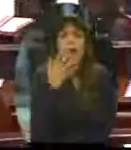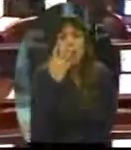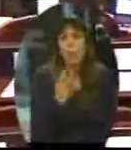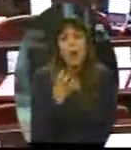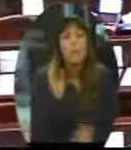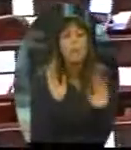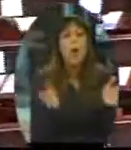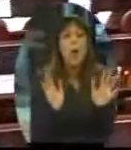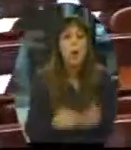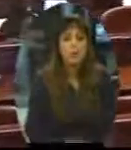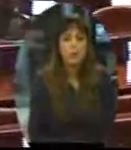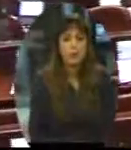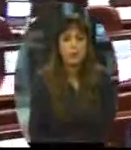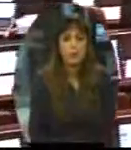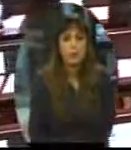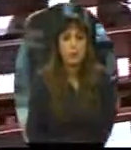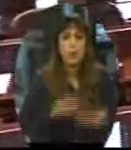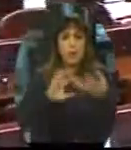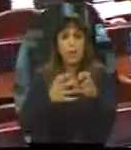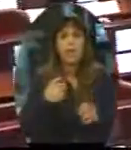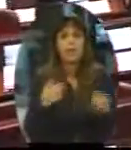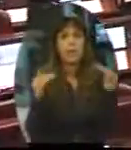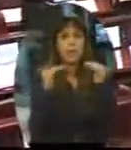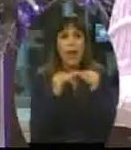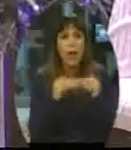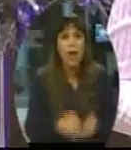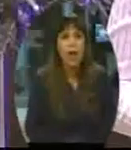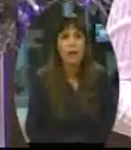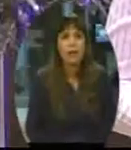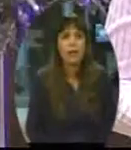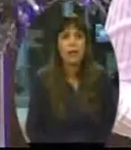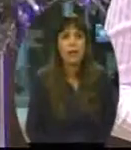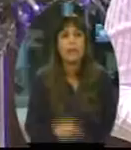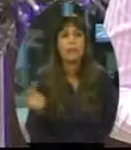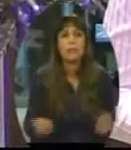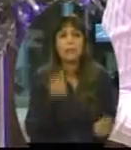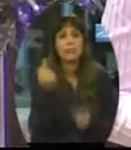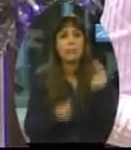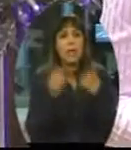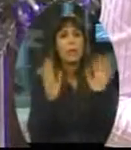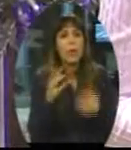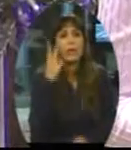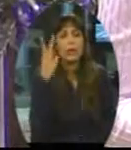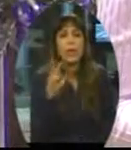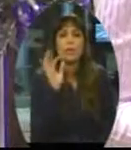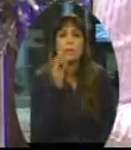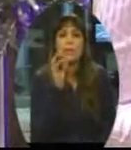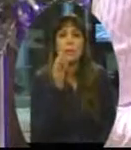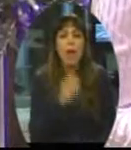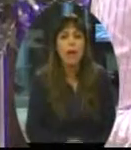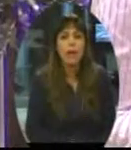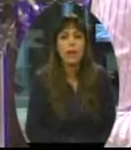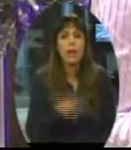מאוד. בכפר שבו אני גרה, שכיח מאוד לראות בני נוער צעירים